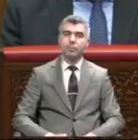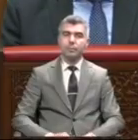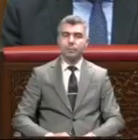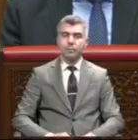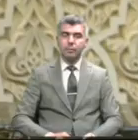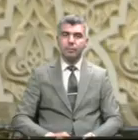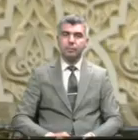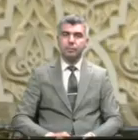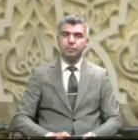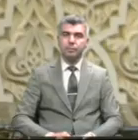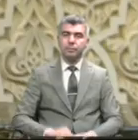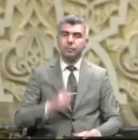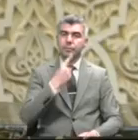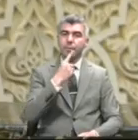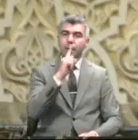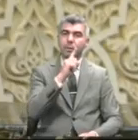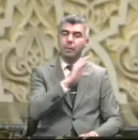بسم الله الرحمن الرحيم